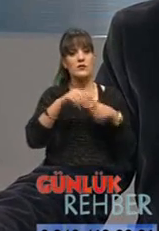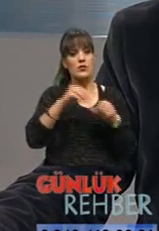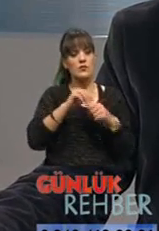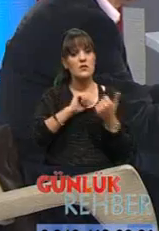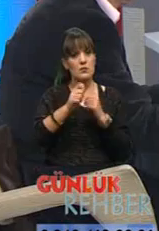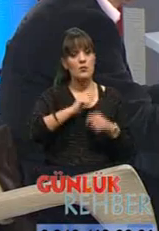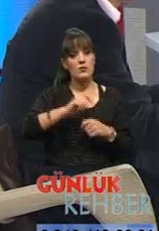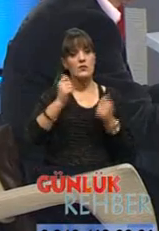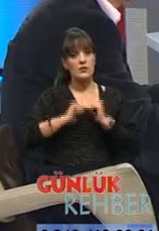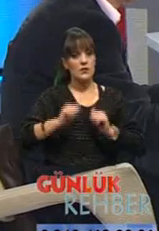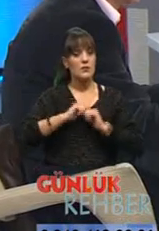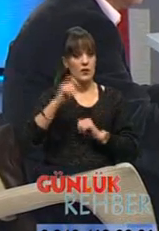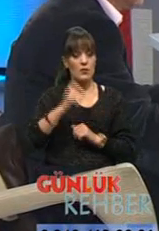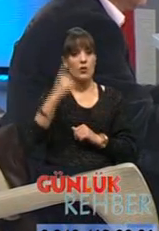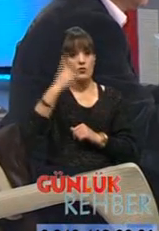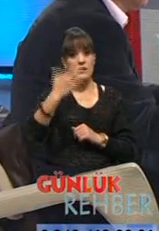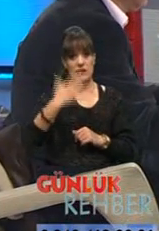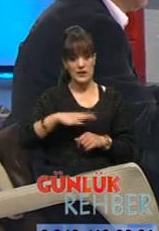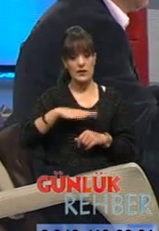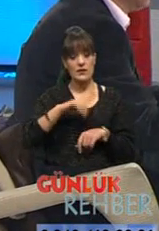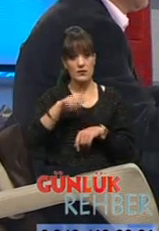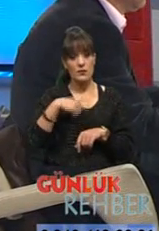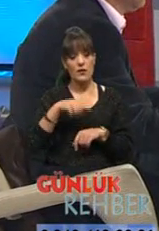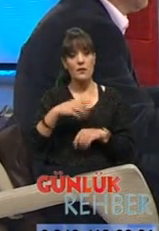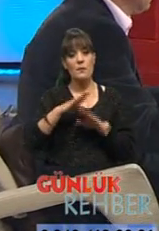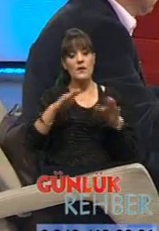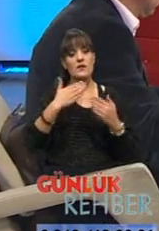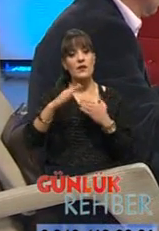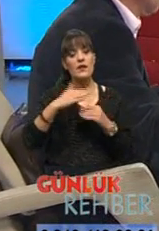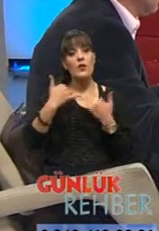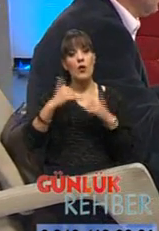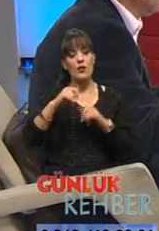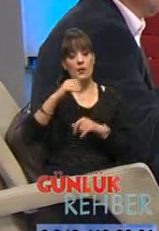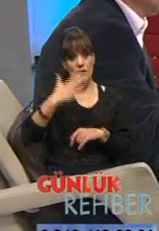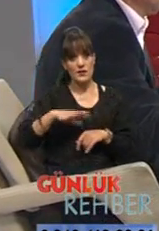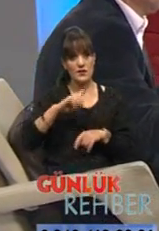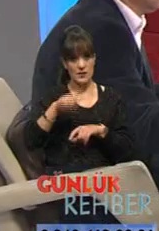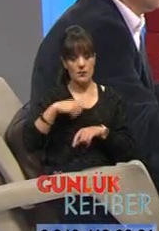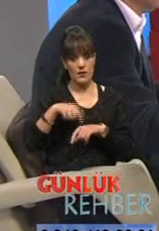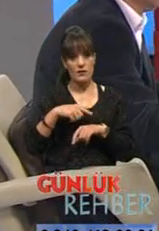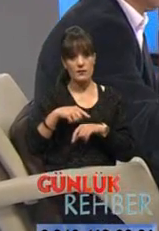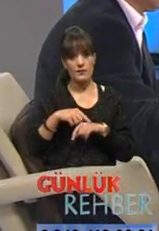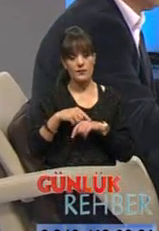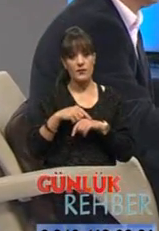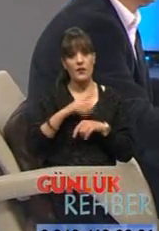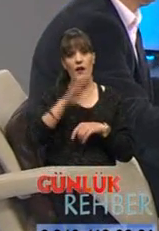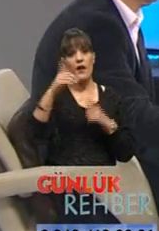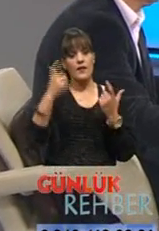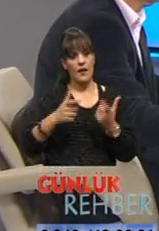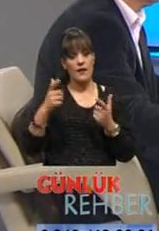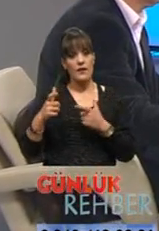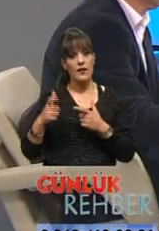spor dalı yürüyor. Dolayısıyla eğer istendiği zaman masa tenisi oynamak istendiği zaman hı hı. Her